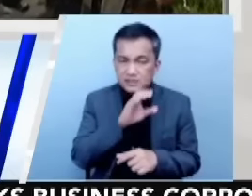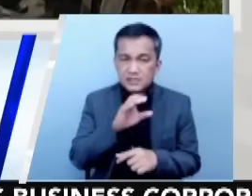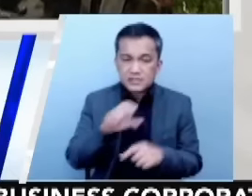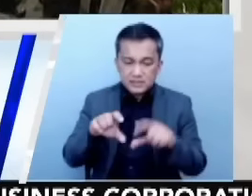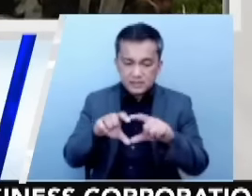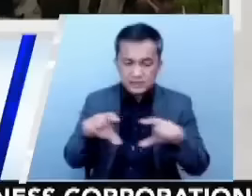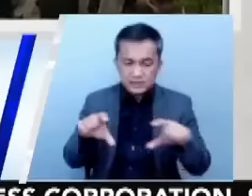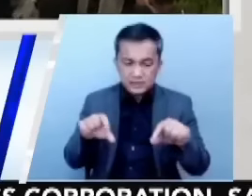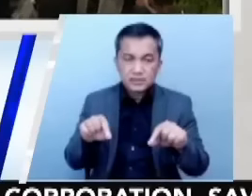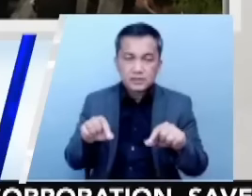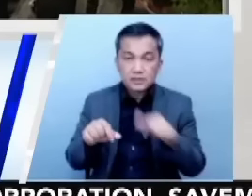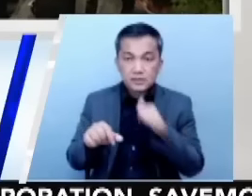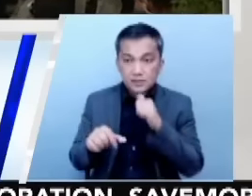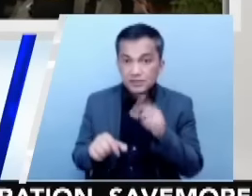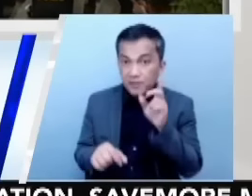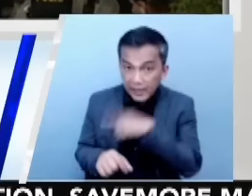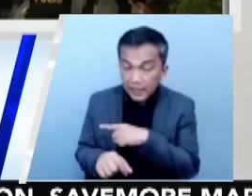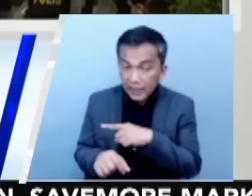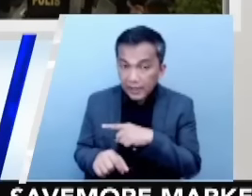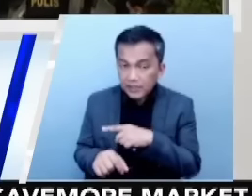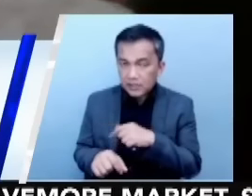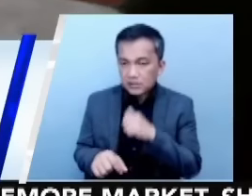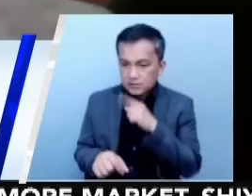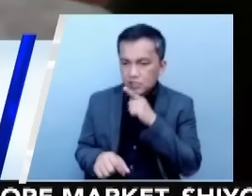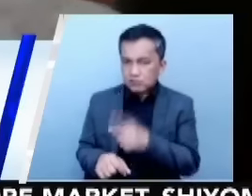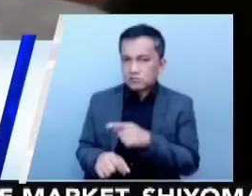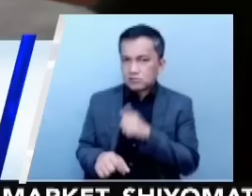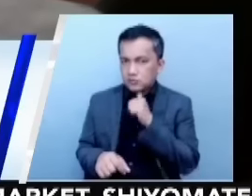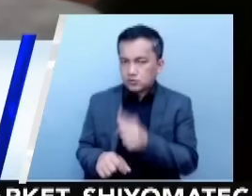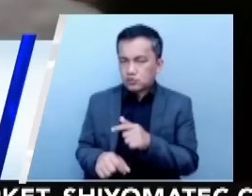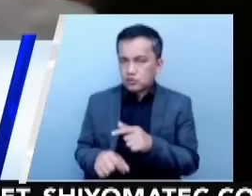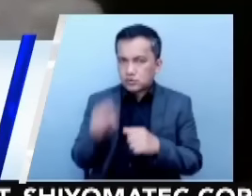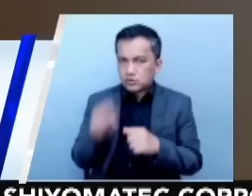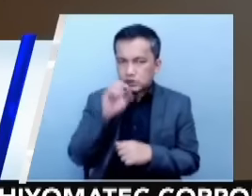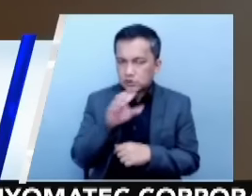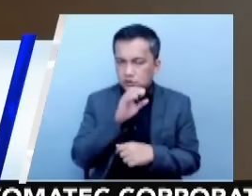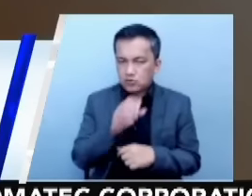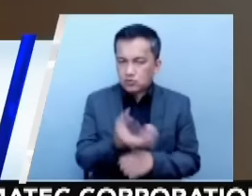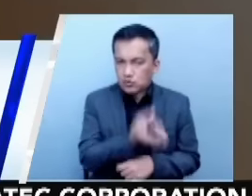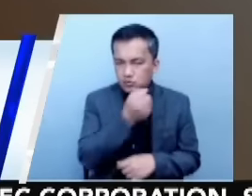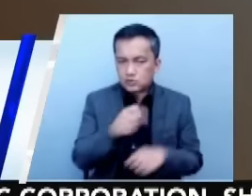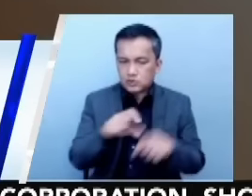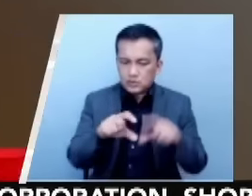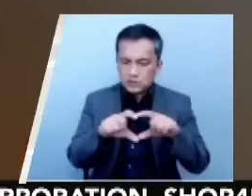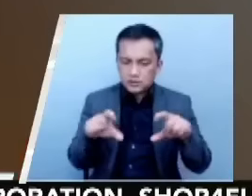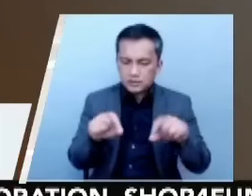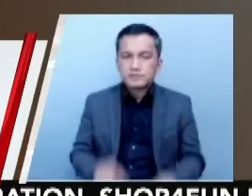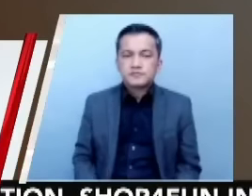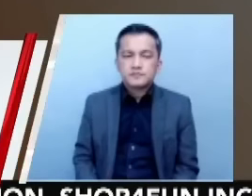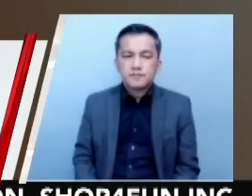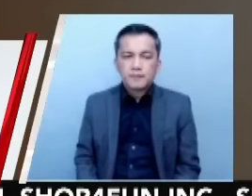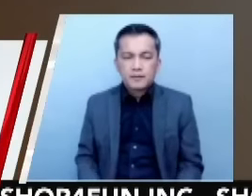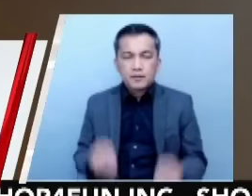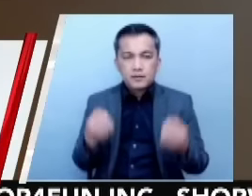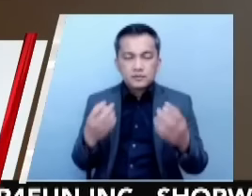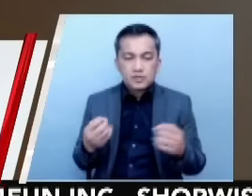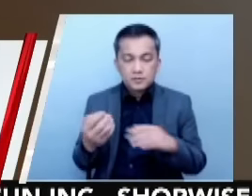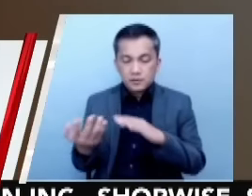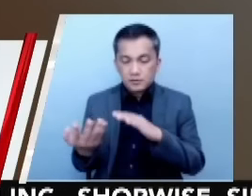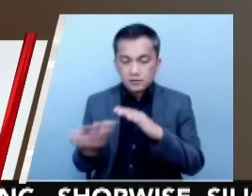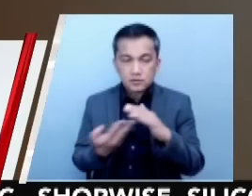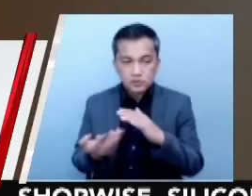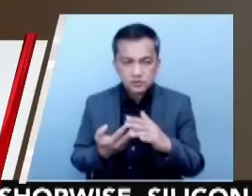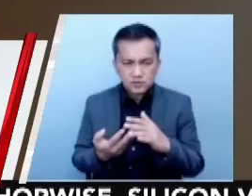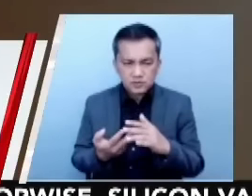peke, hindi naman PWD o senior citizen ang may-ari ng card. I've had a customer where as a requirement, he's